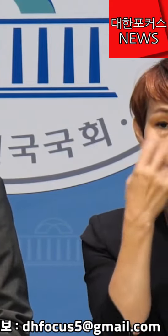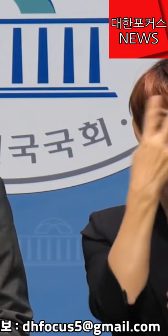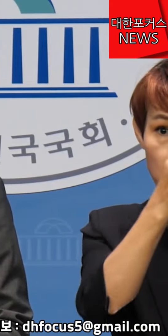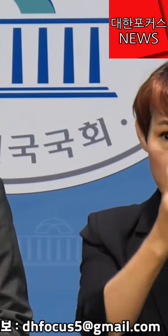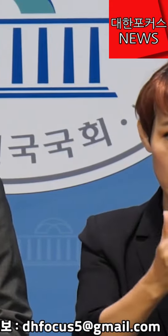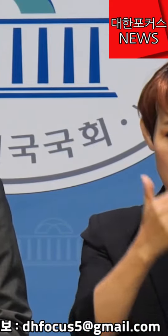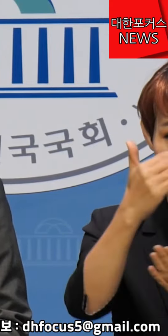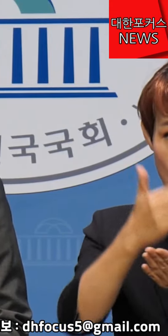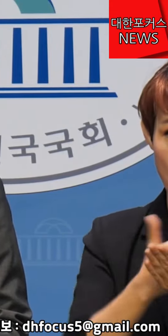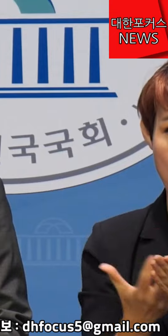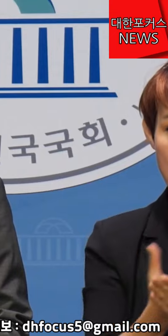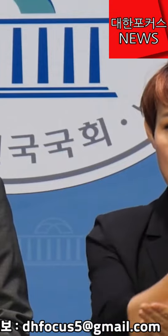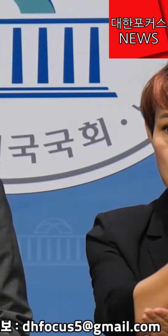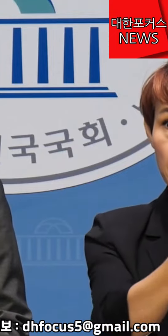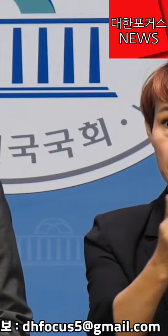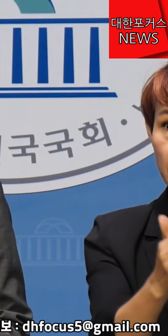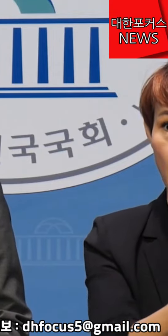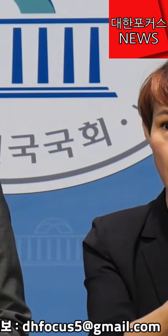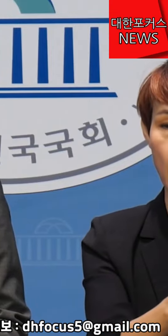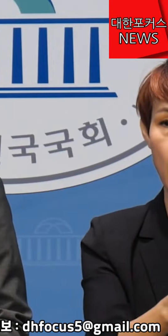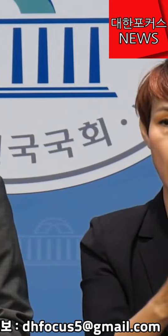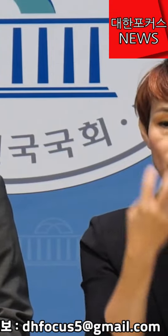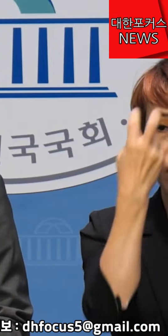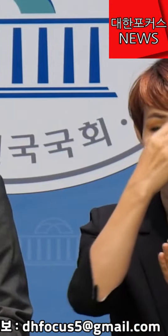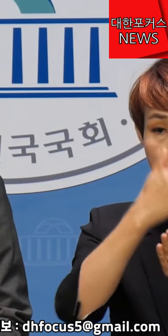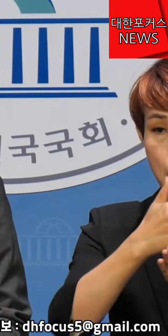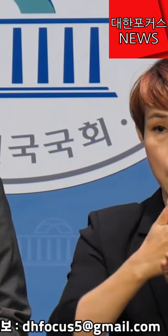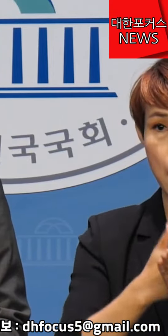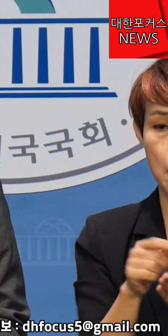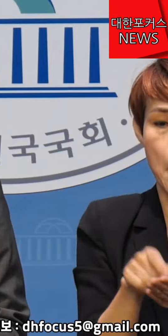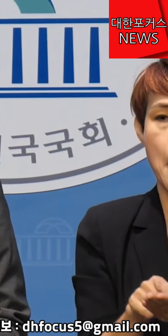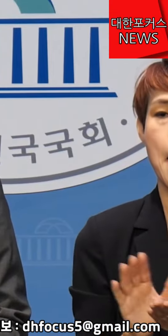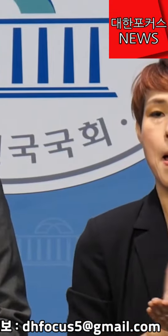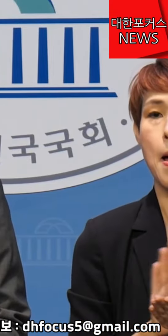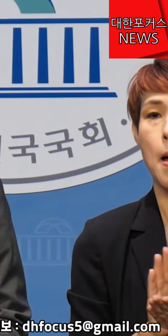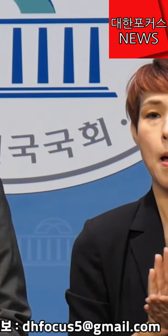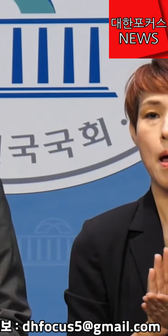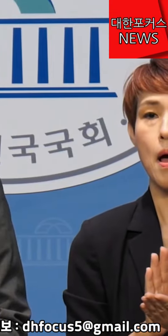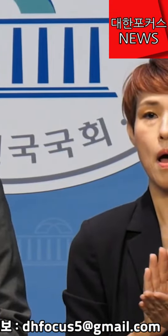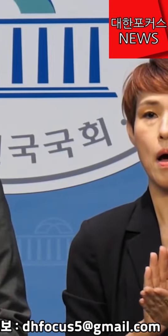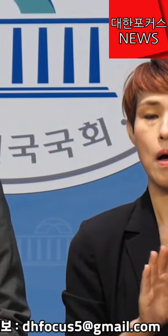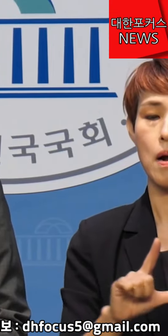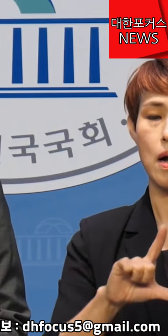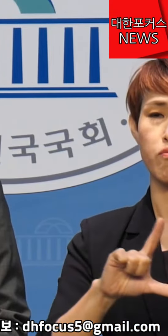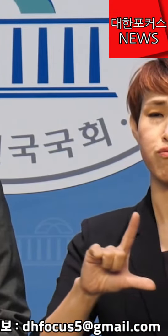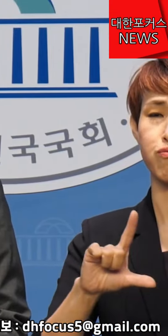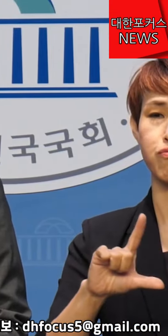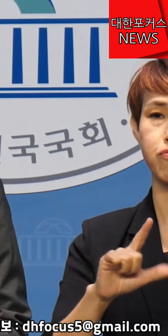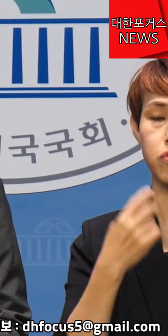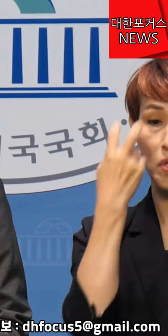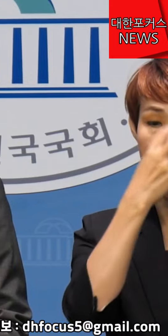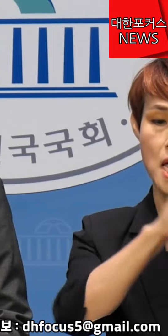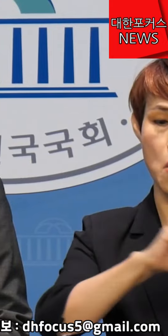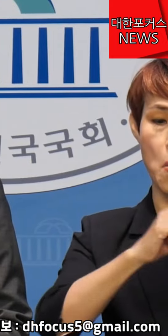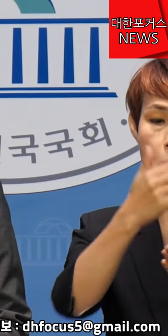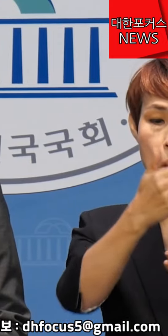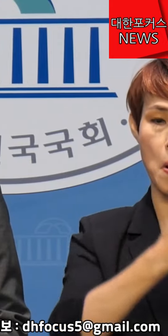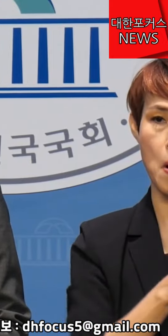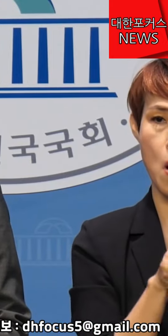이 기록을 취득한 사실을 수사기록 목록에 표시하지 않은 채 극히 일부만을 수사기록